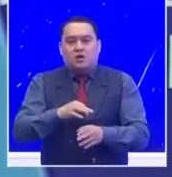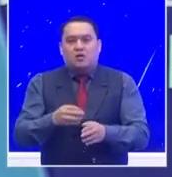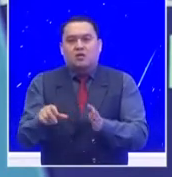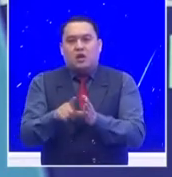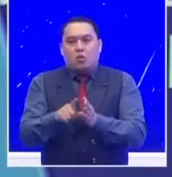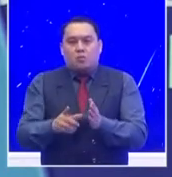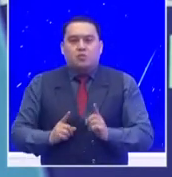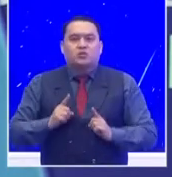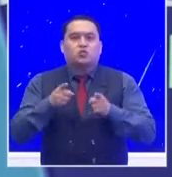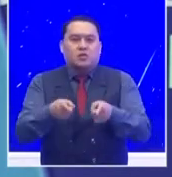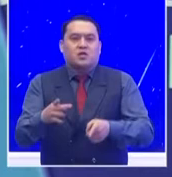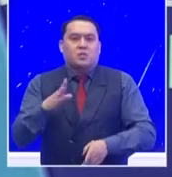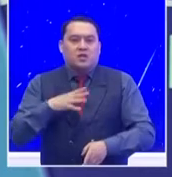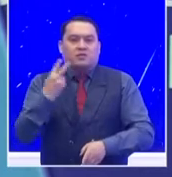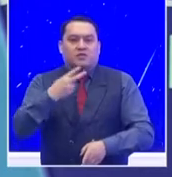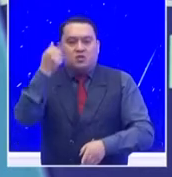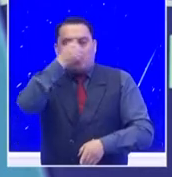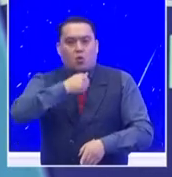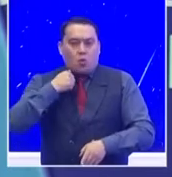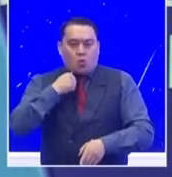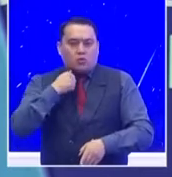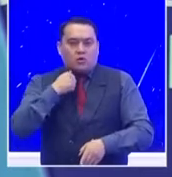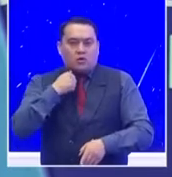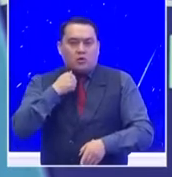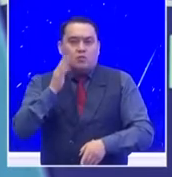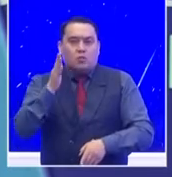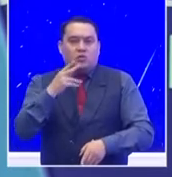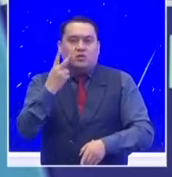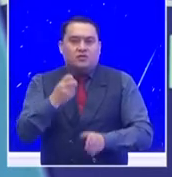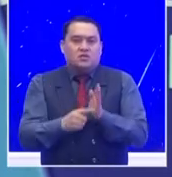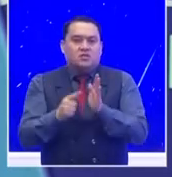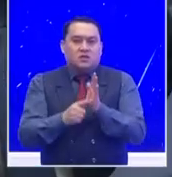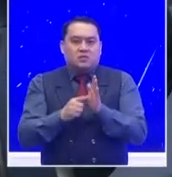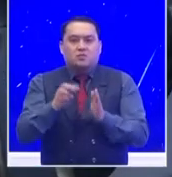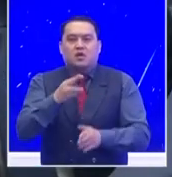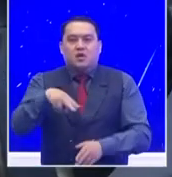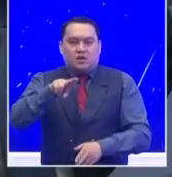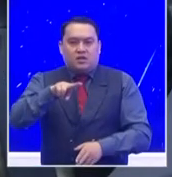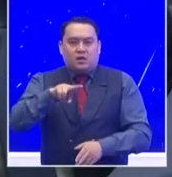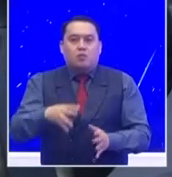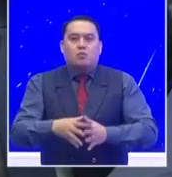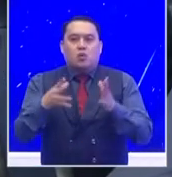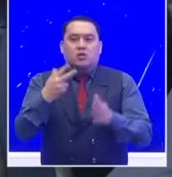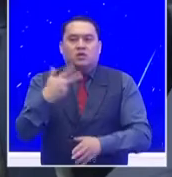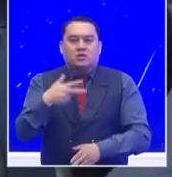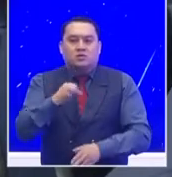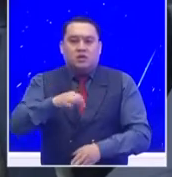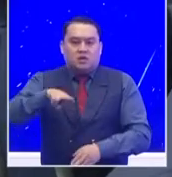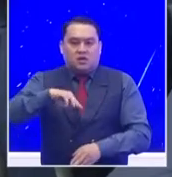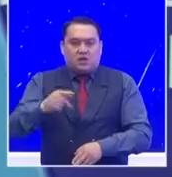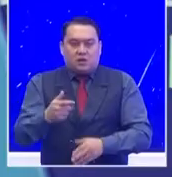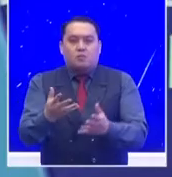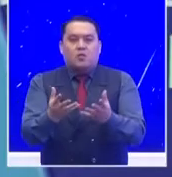налогов. Уже в 2020 году эта цифра перевалит уже почти 270 миллиардов. И мы более 30 миллиардов тенге